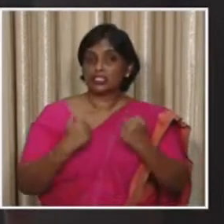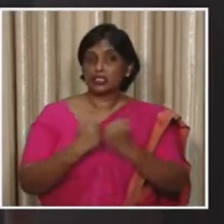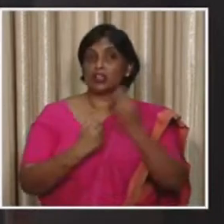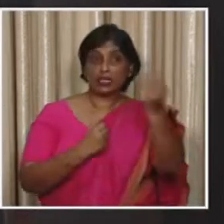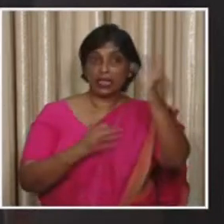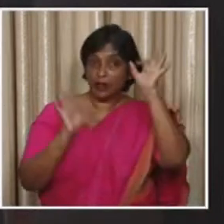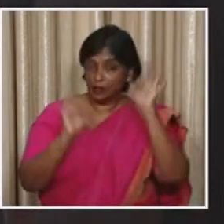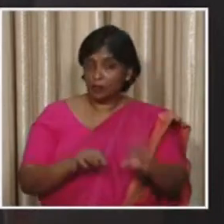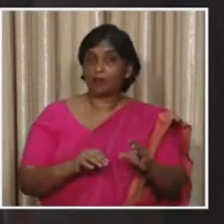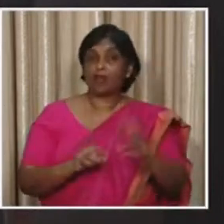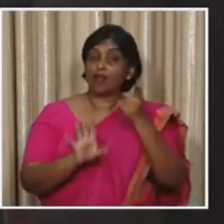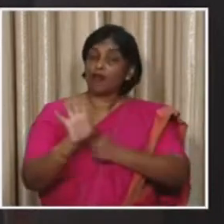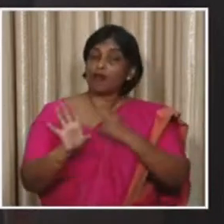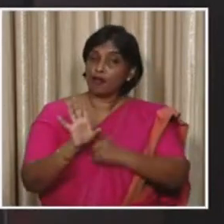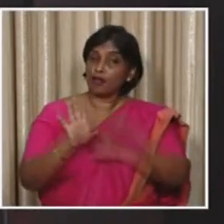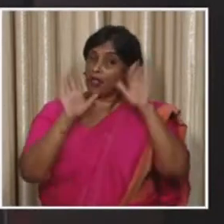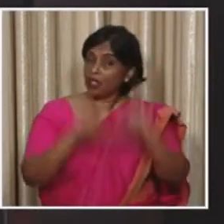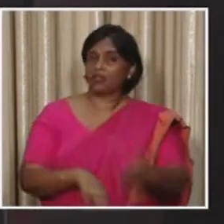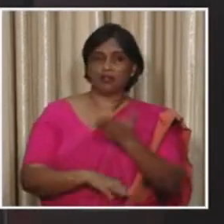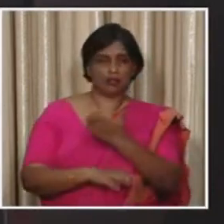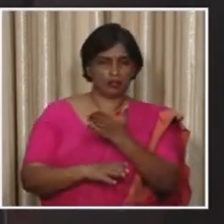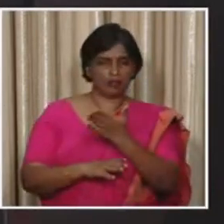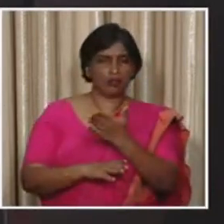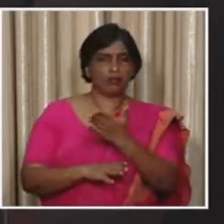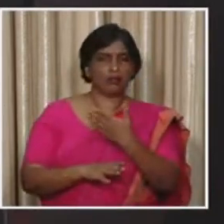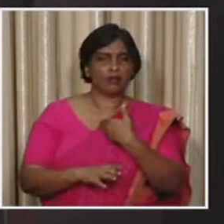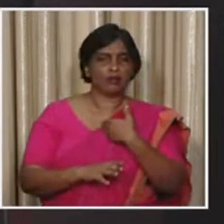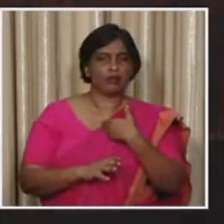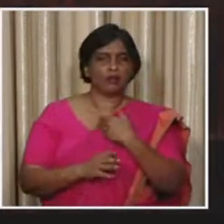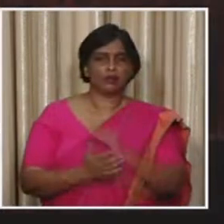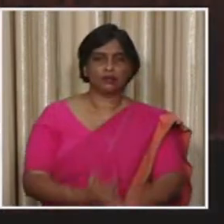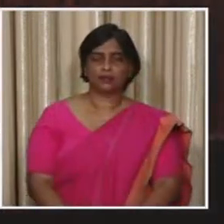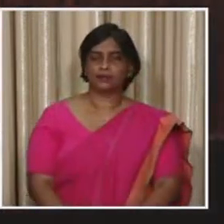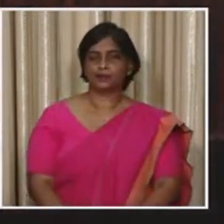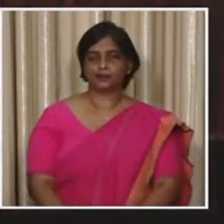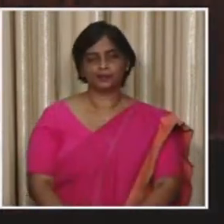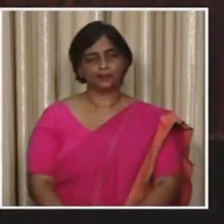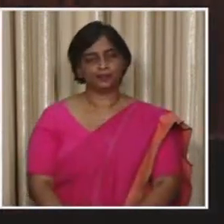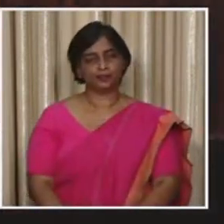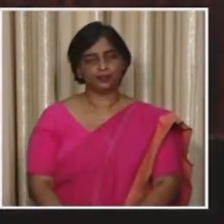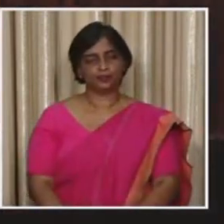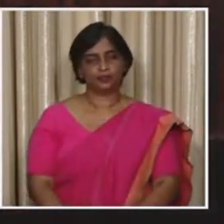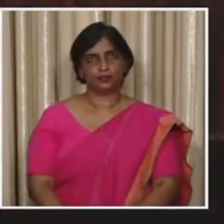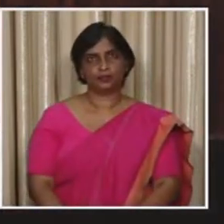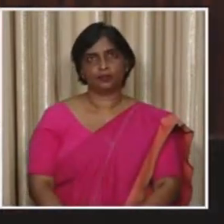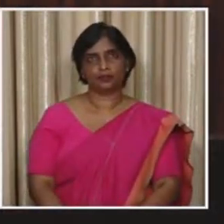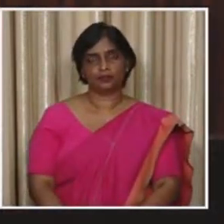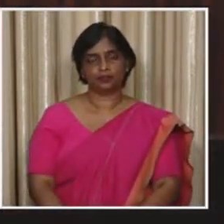නොදී අවුරුදු ගණනක් කියන්නේ හිටියේ. ඒ නිසා විශේෂ අරු කතානායකතුමනි